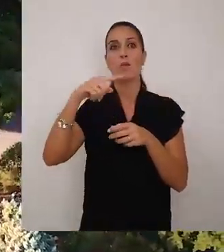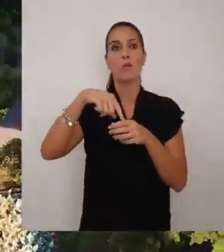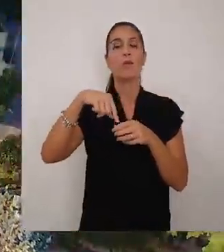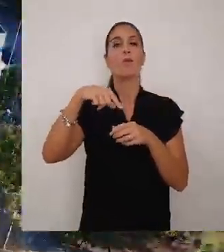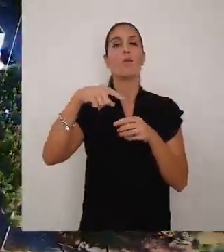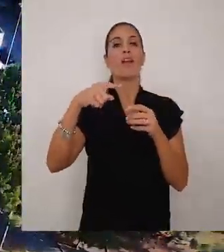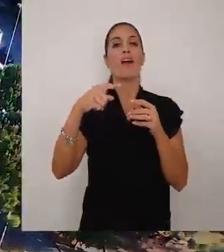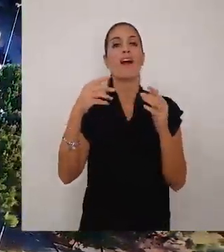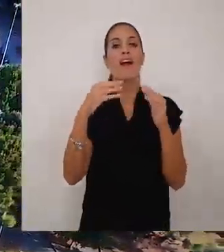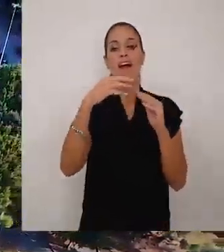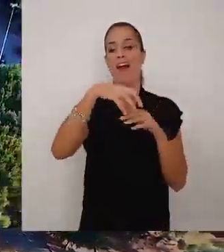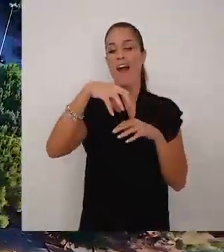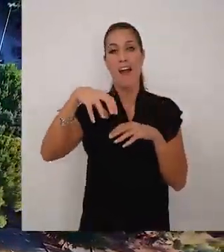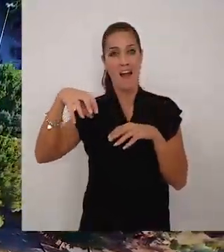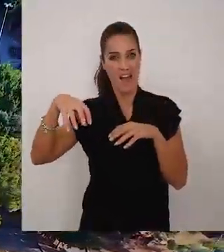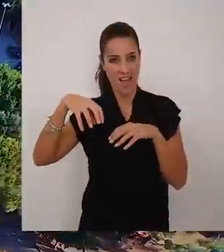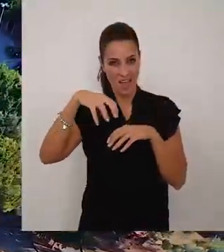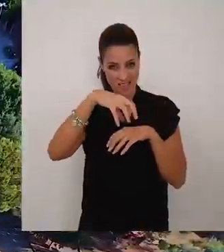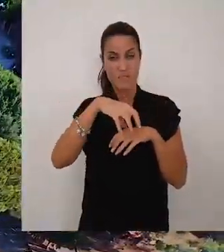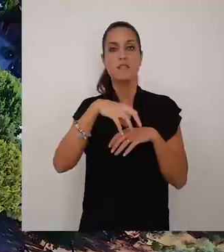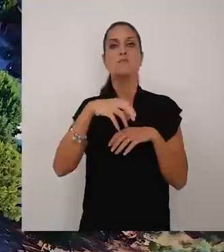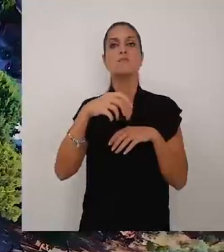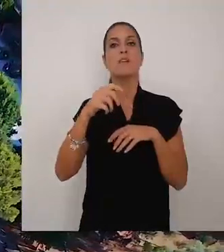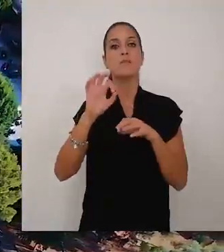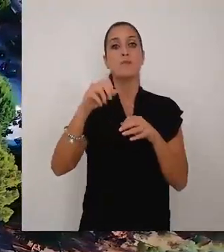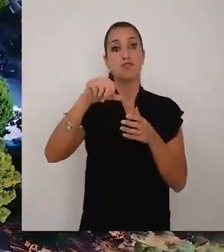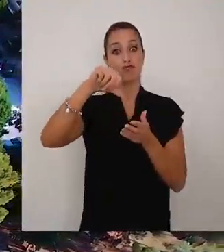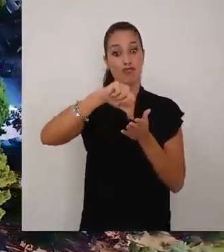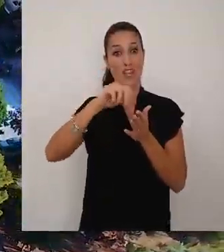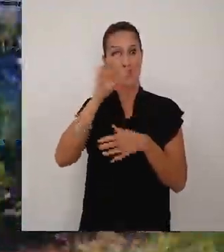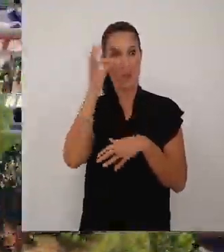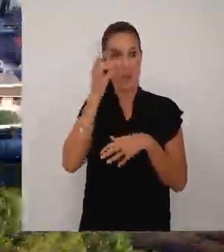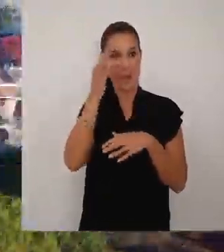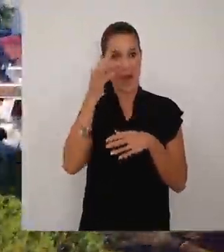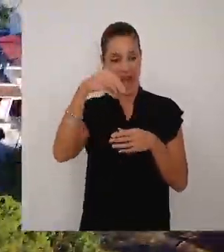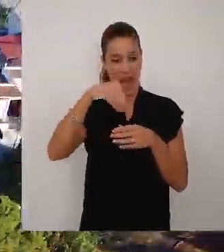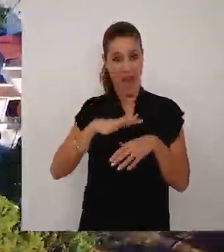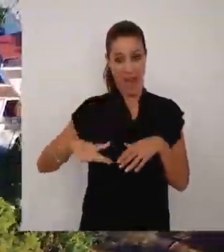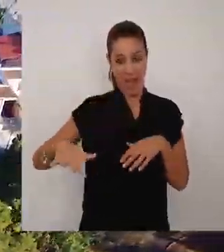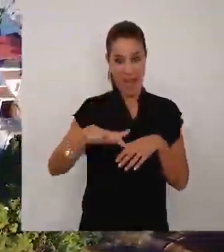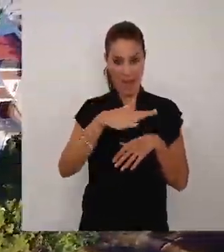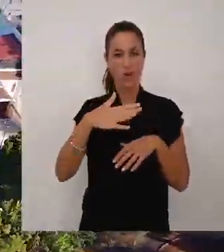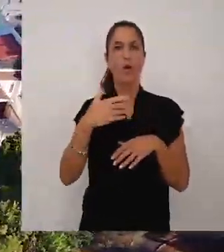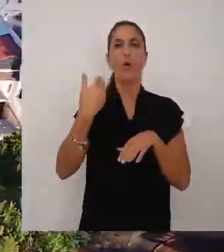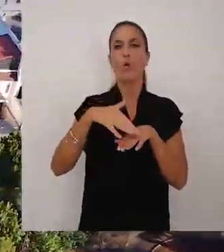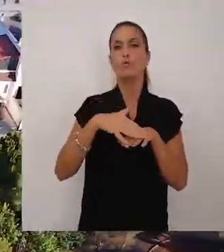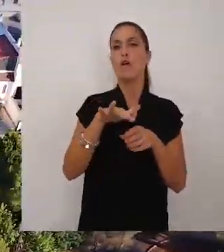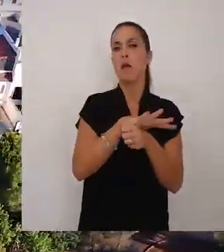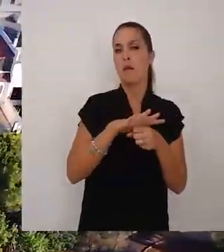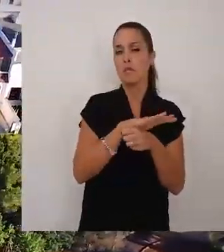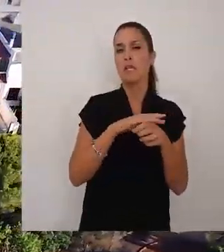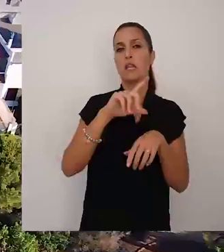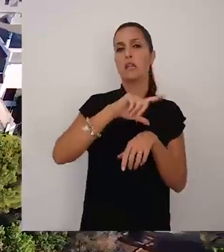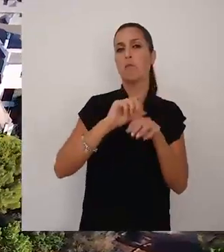gode di un ampio parco cittadino, posizionato nella parte nord-est del paese e attrezzato per il tempo libero dei bambini e delle